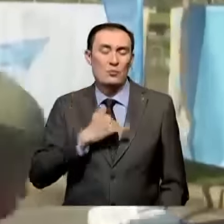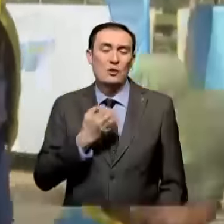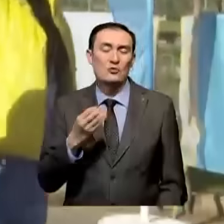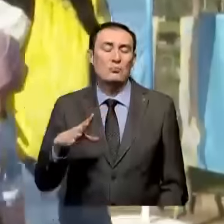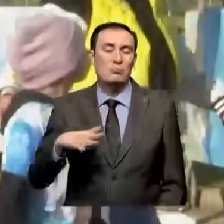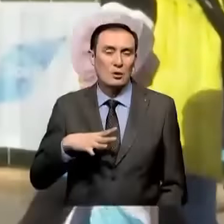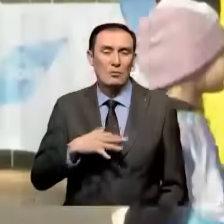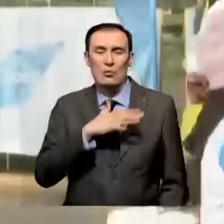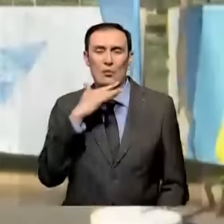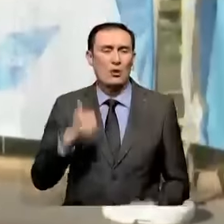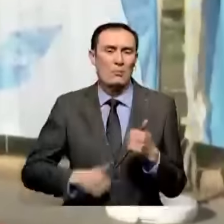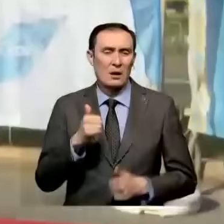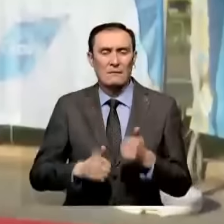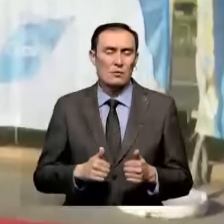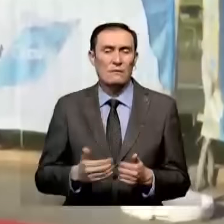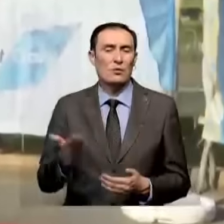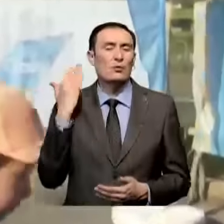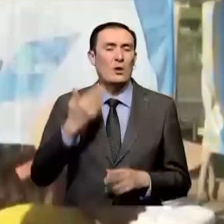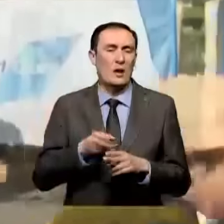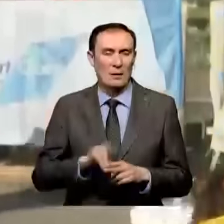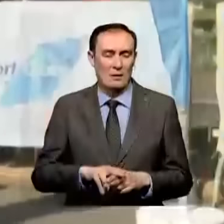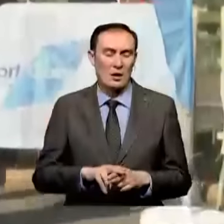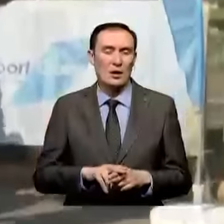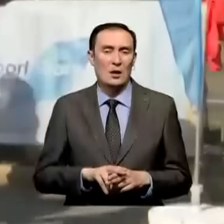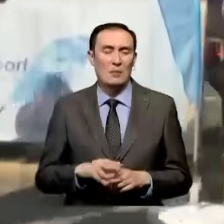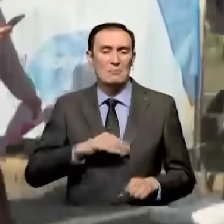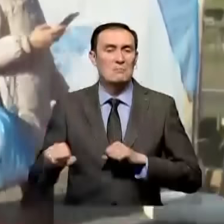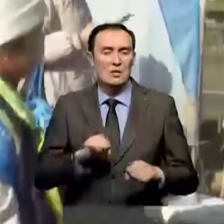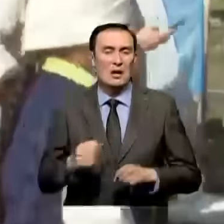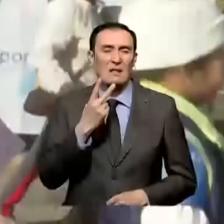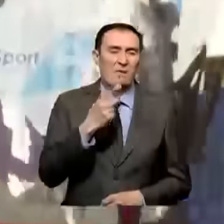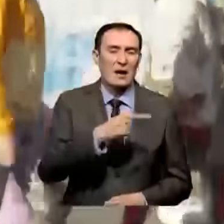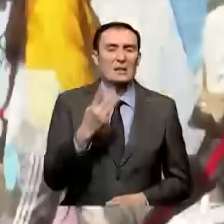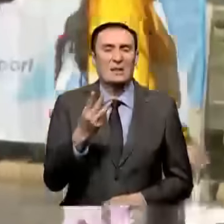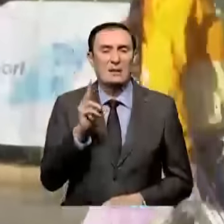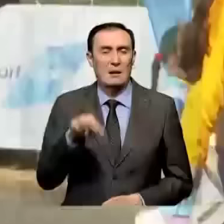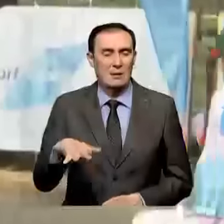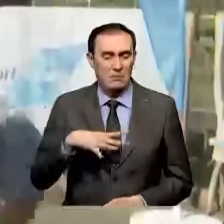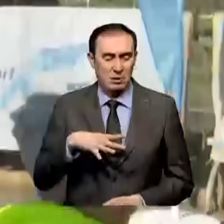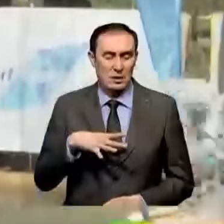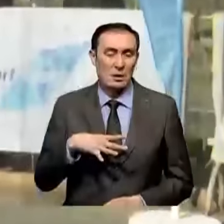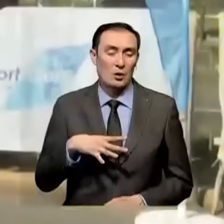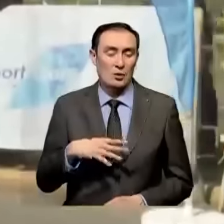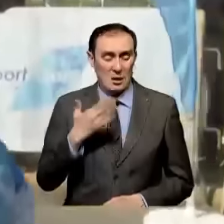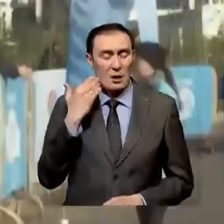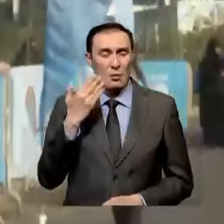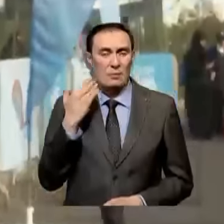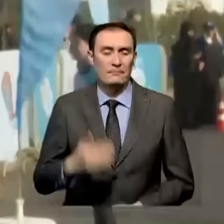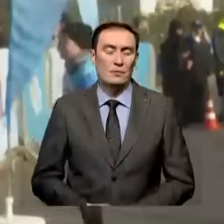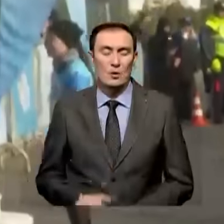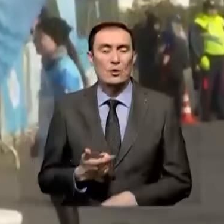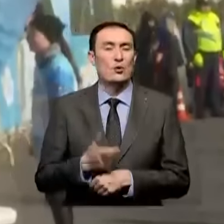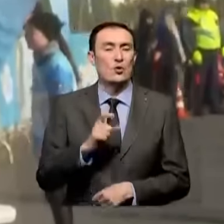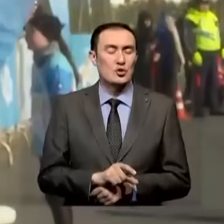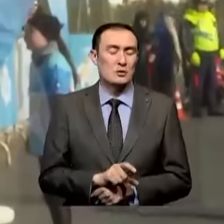было куча марафонов перед этим марафоном. Мы там бежали 2-3 километра. Но легко.